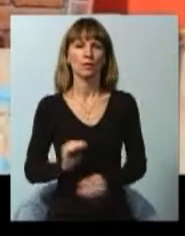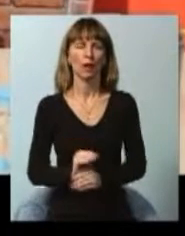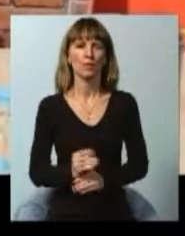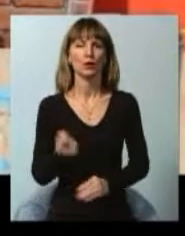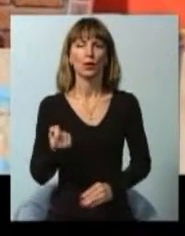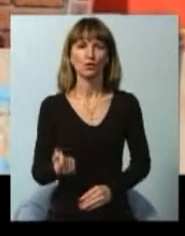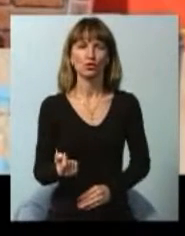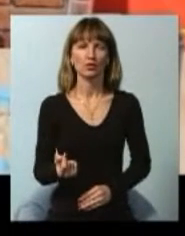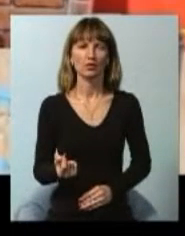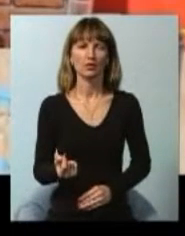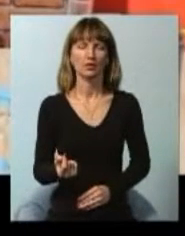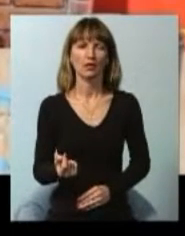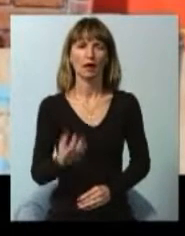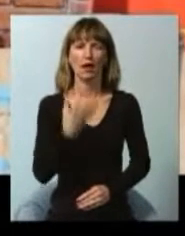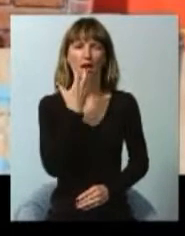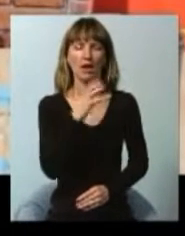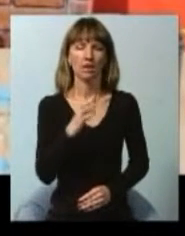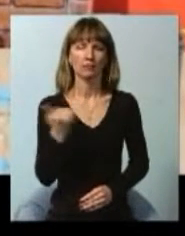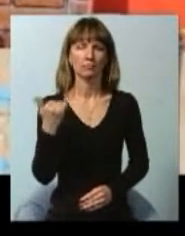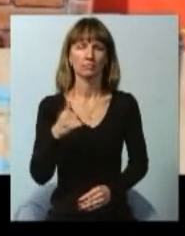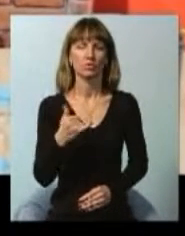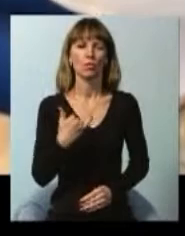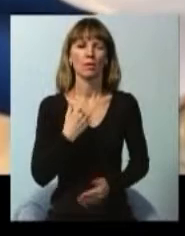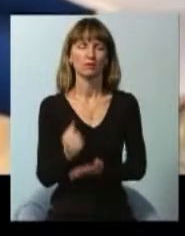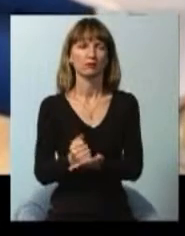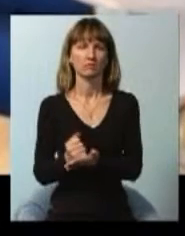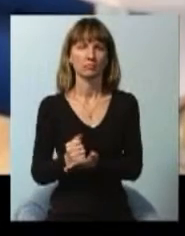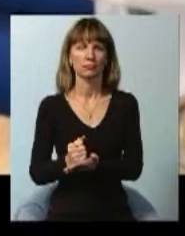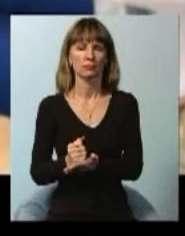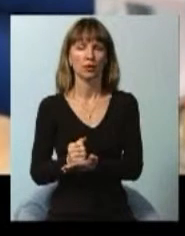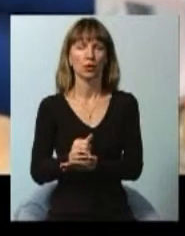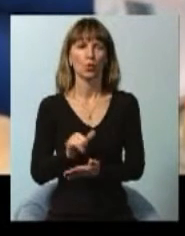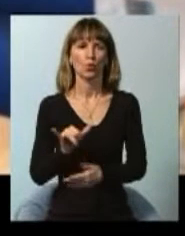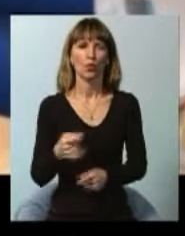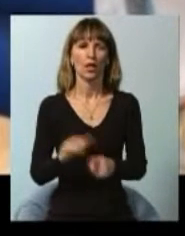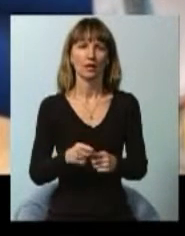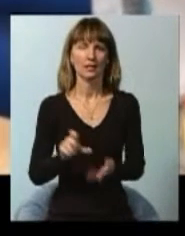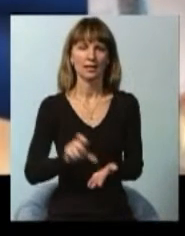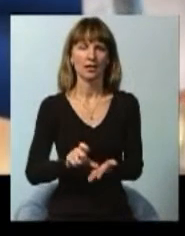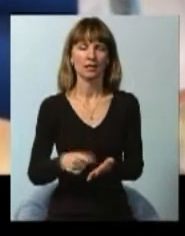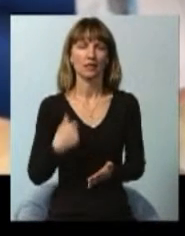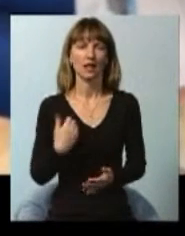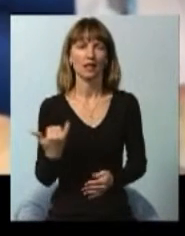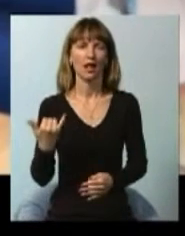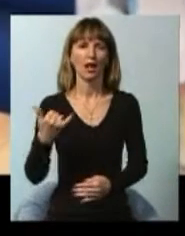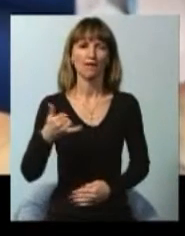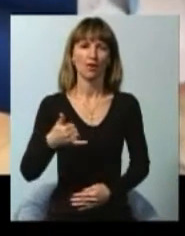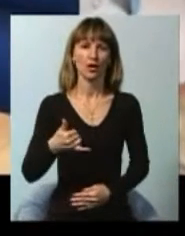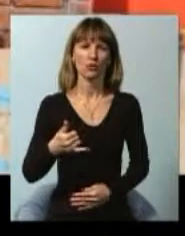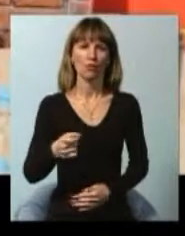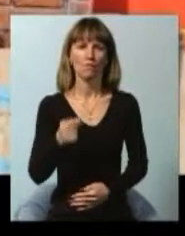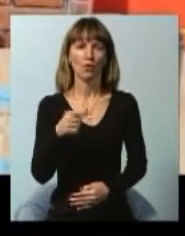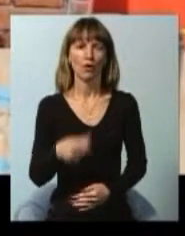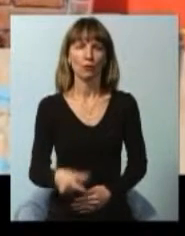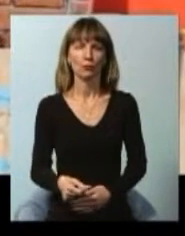трошки окропу. Він у мене тут заготований у цьому стаканчику. Я наливаю його в